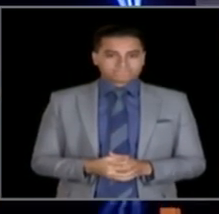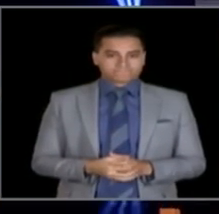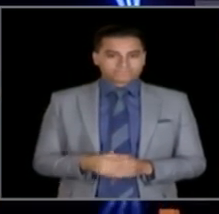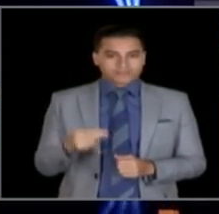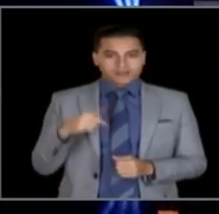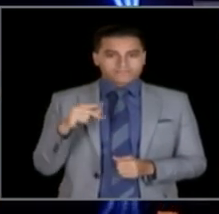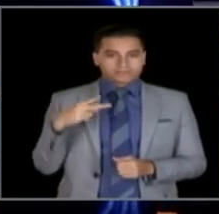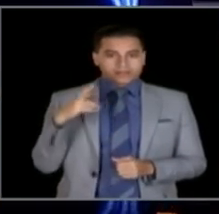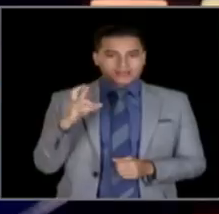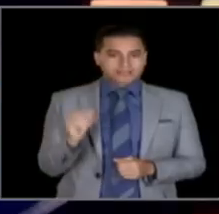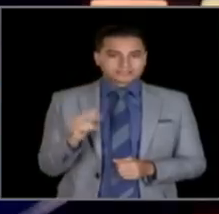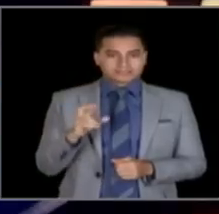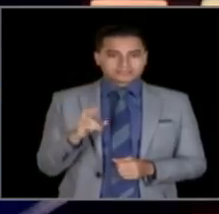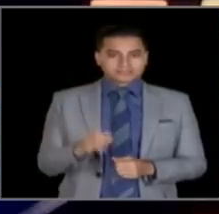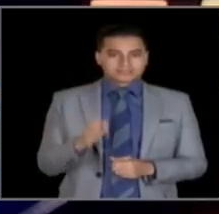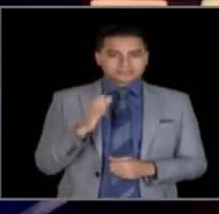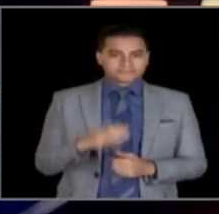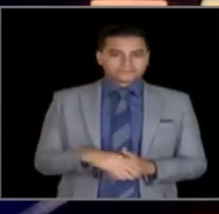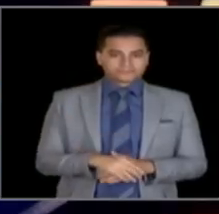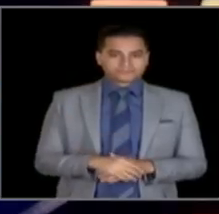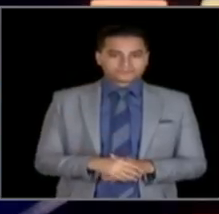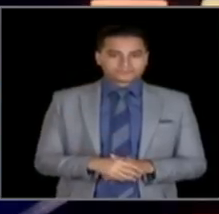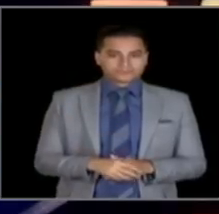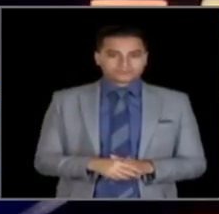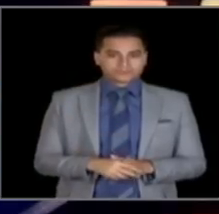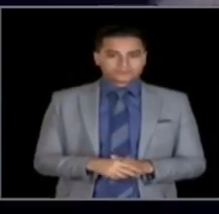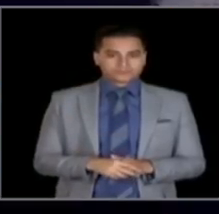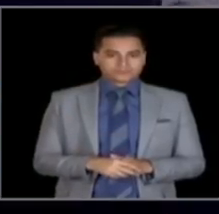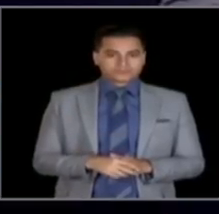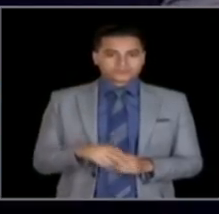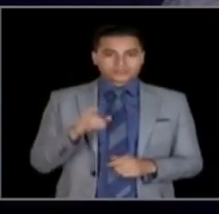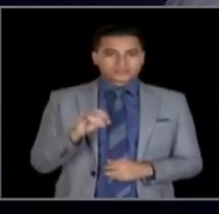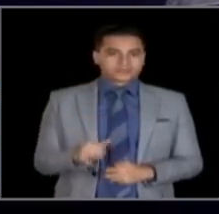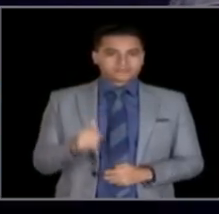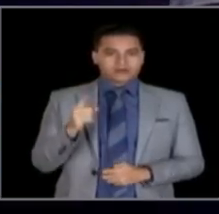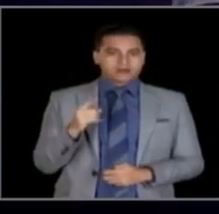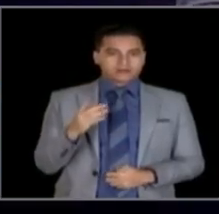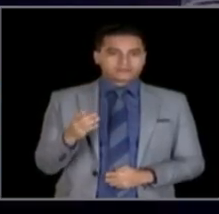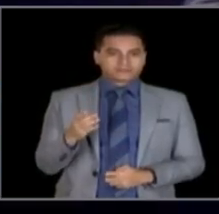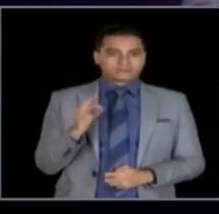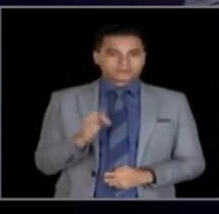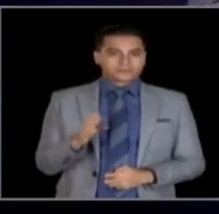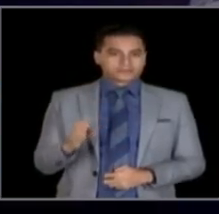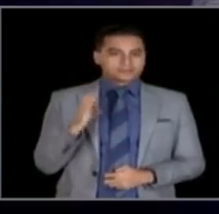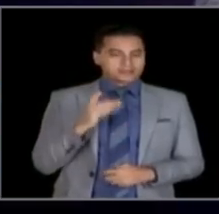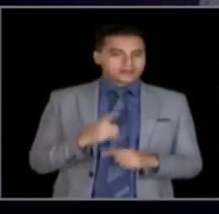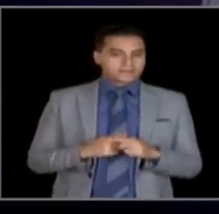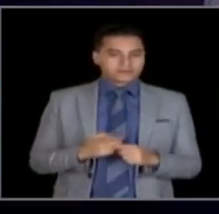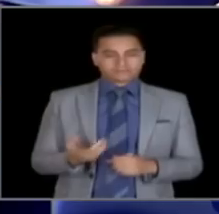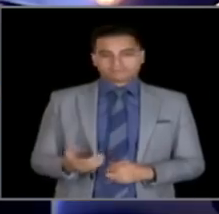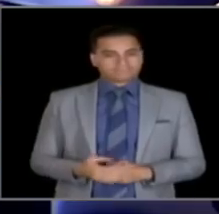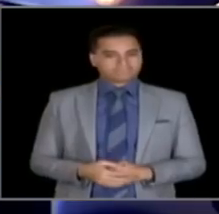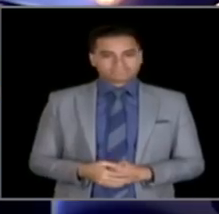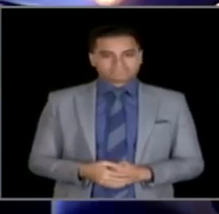عبد العزيز إجابتك؟ نيمار. نيمار طبعاً